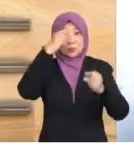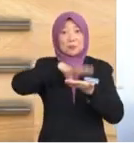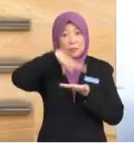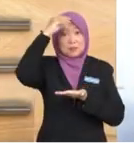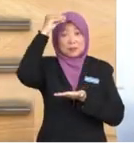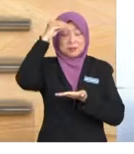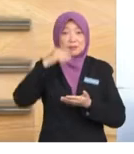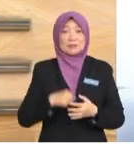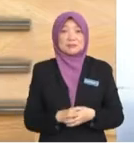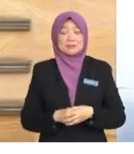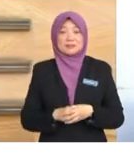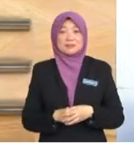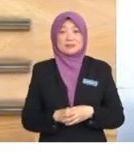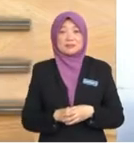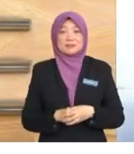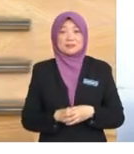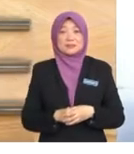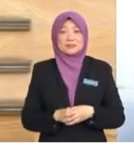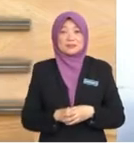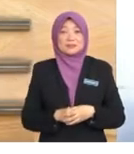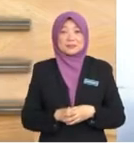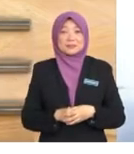belajar? Dah.